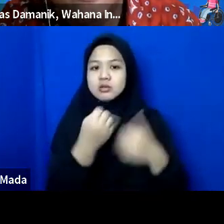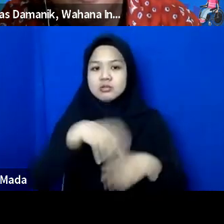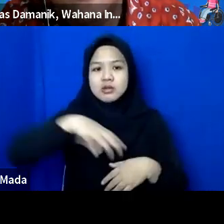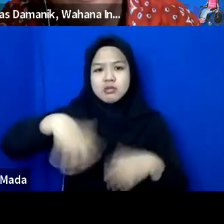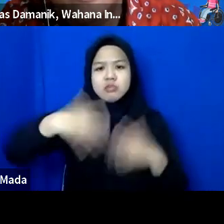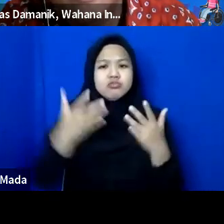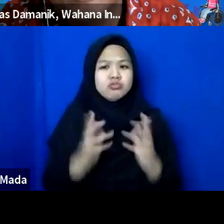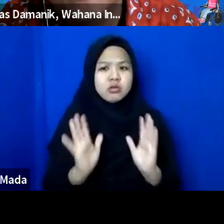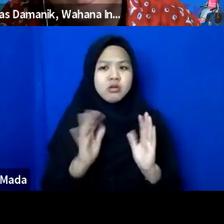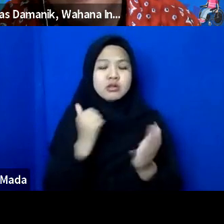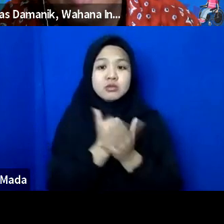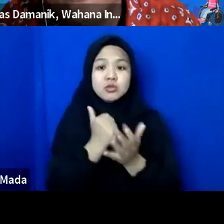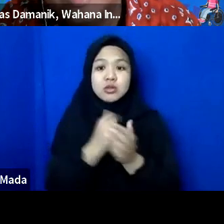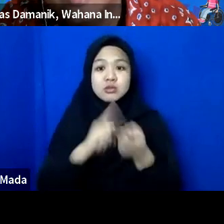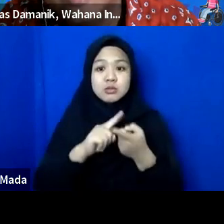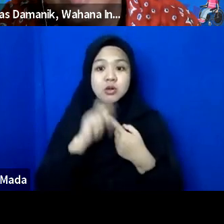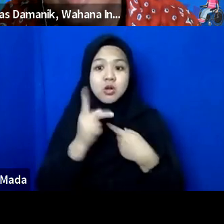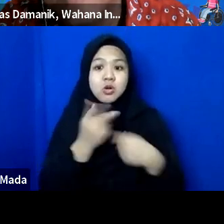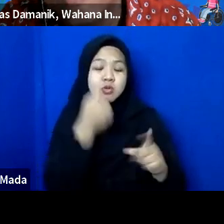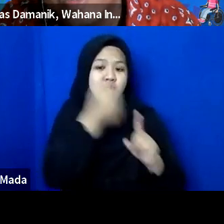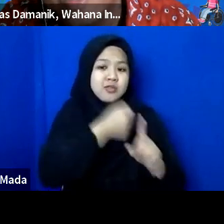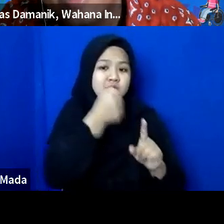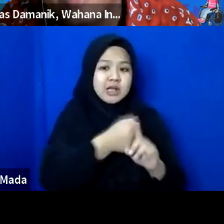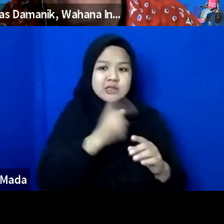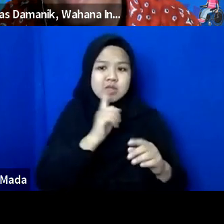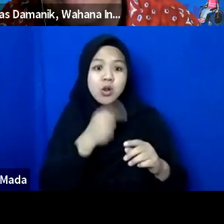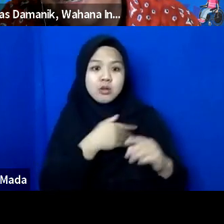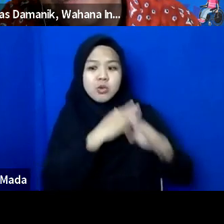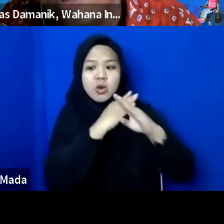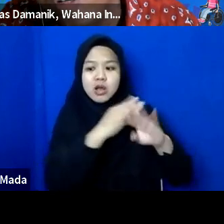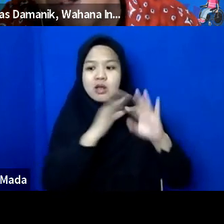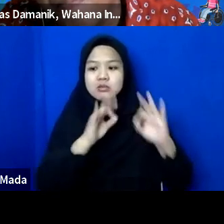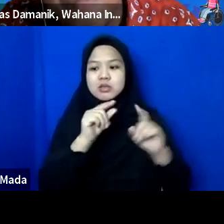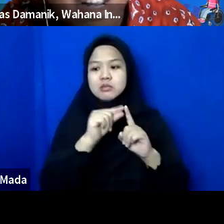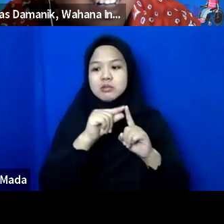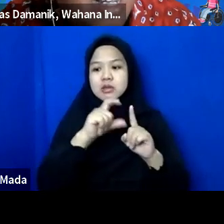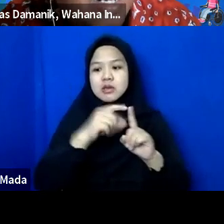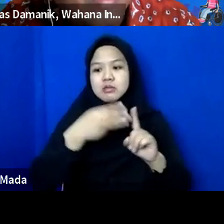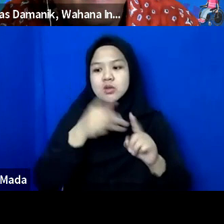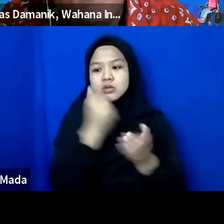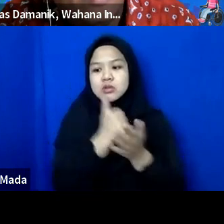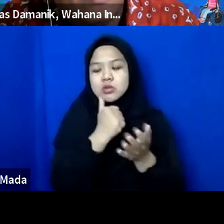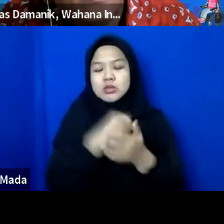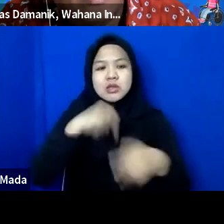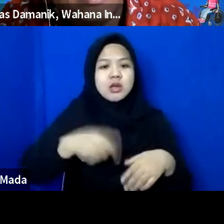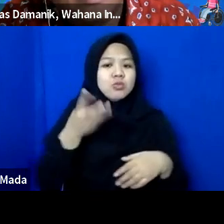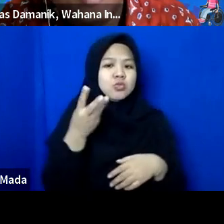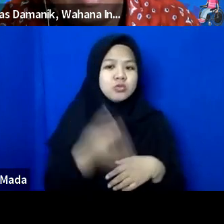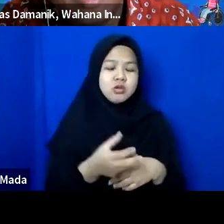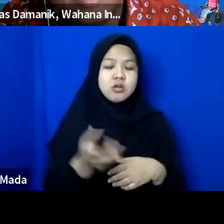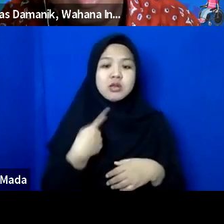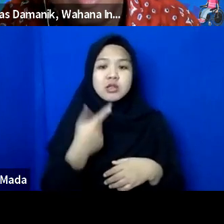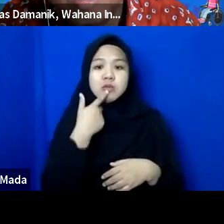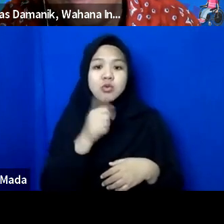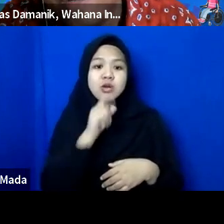sehingga sebenarnya teman-teman kalau mengadvokasi terjadinya penolakan di pada step itu gampang banget sekarang kita